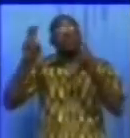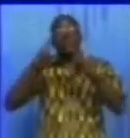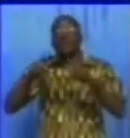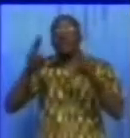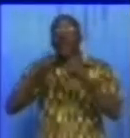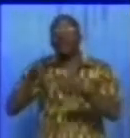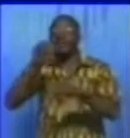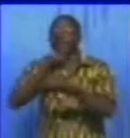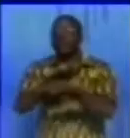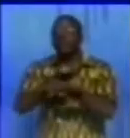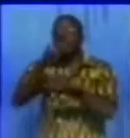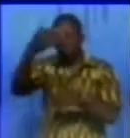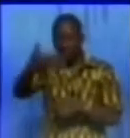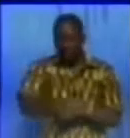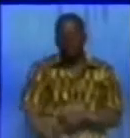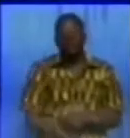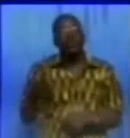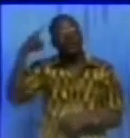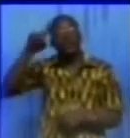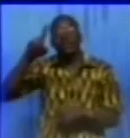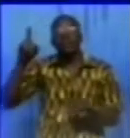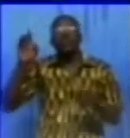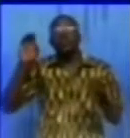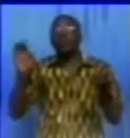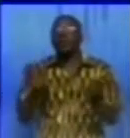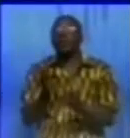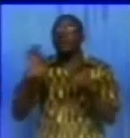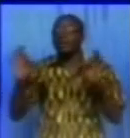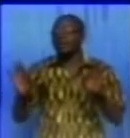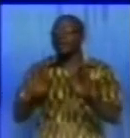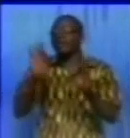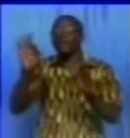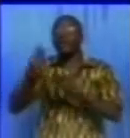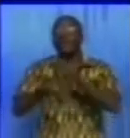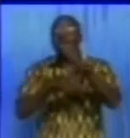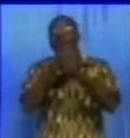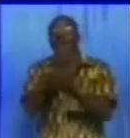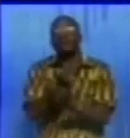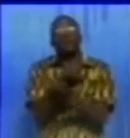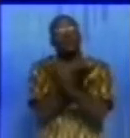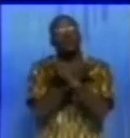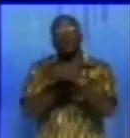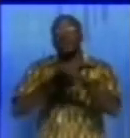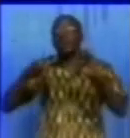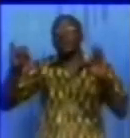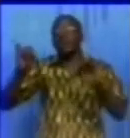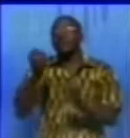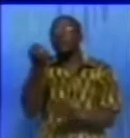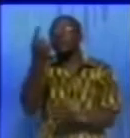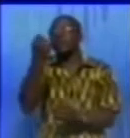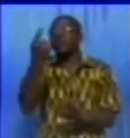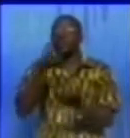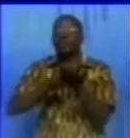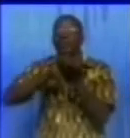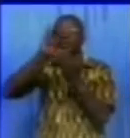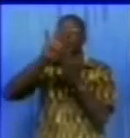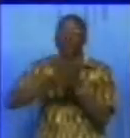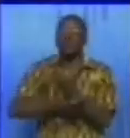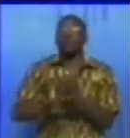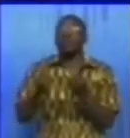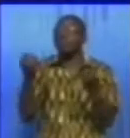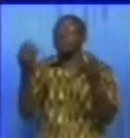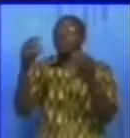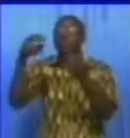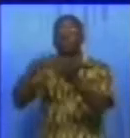neuve pour accueillir ses invités à l'occasion de la commémoration de la fête de l'indépendance le 11 décembre. De